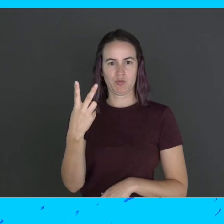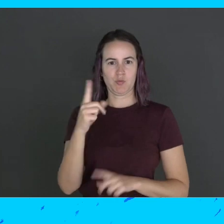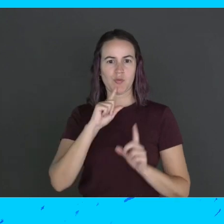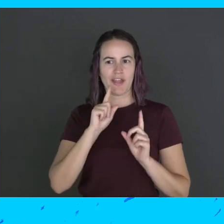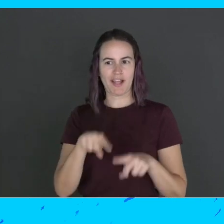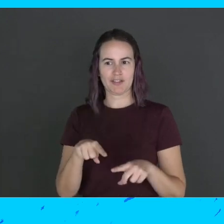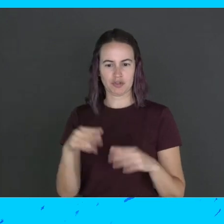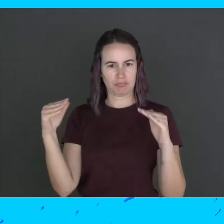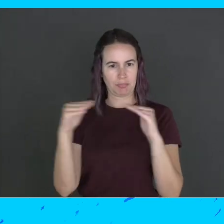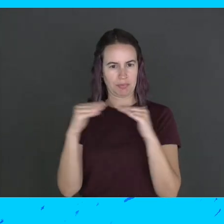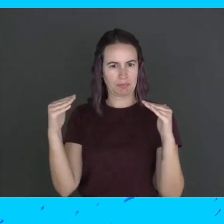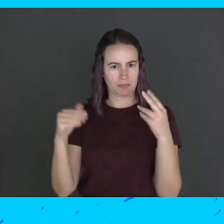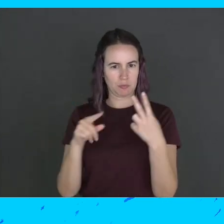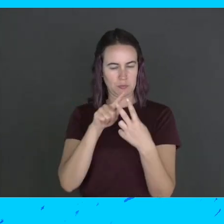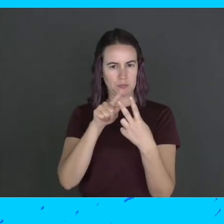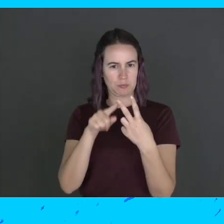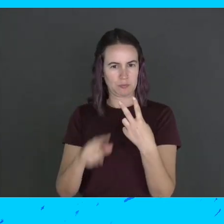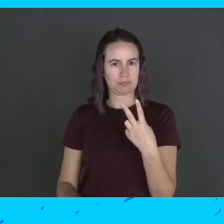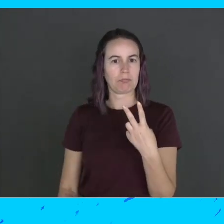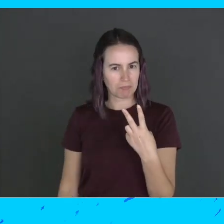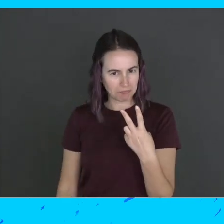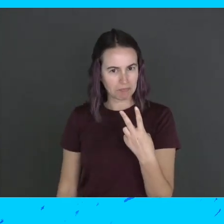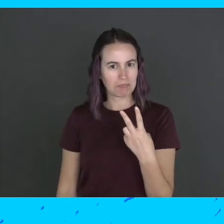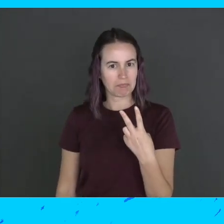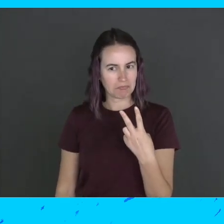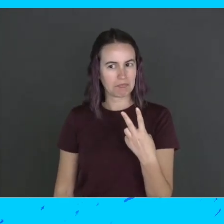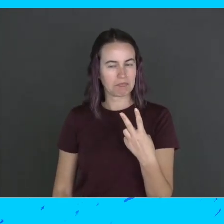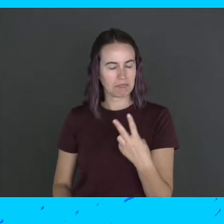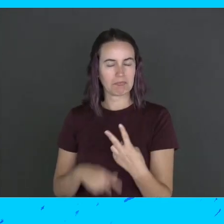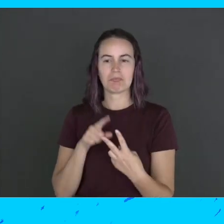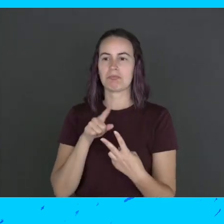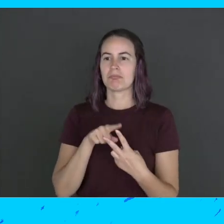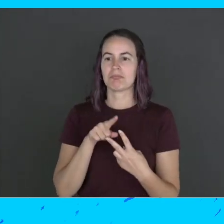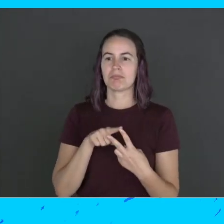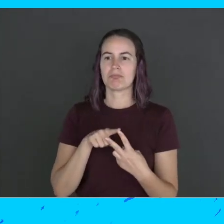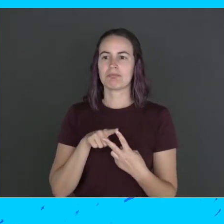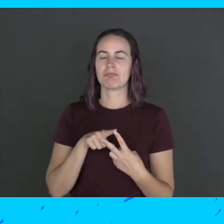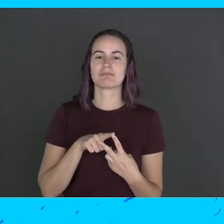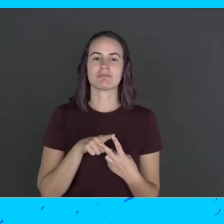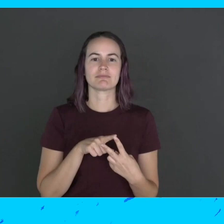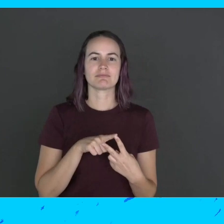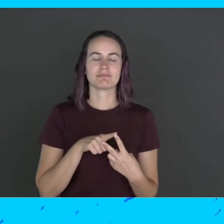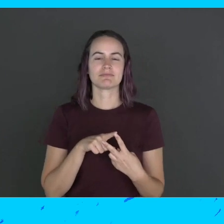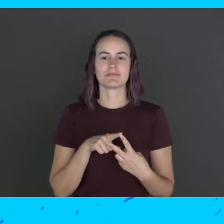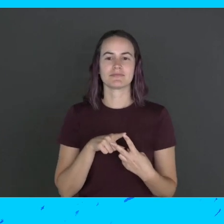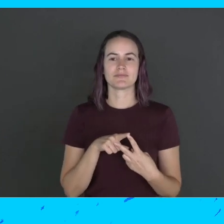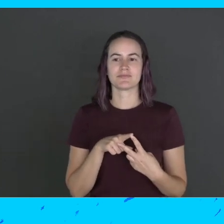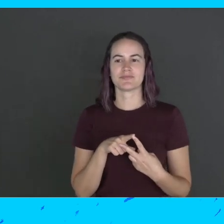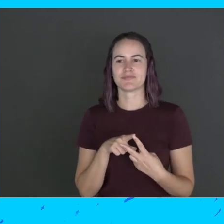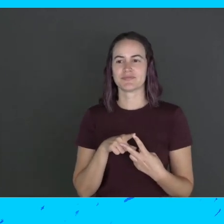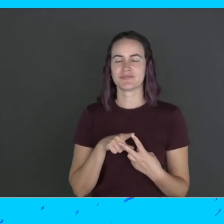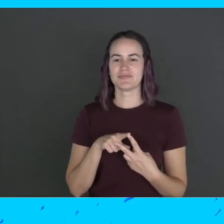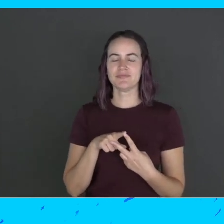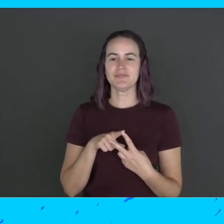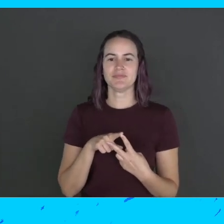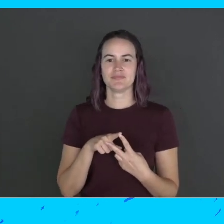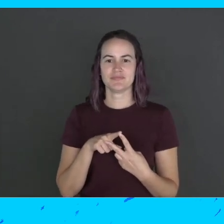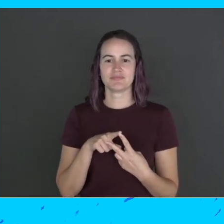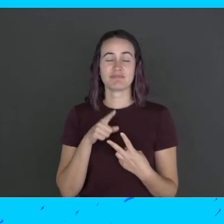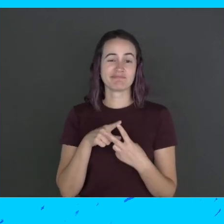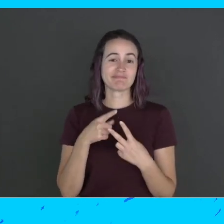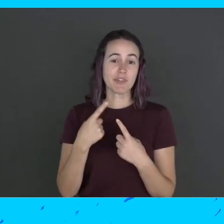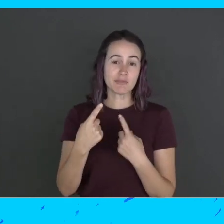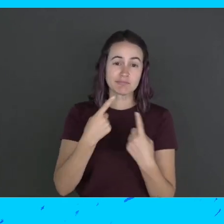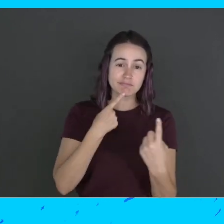The first one, the first answer. La première réponse, c'est le